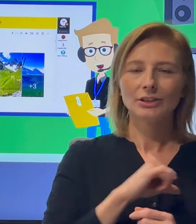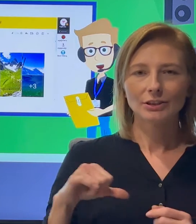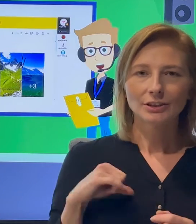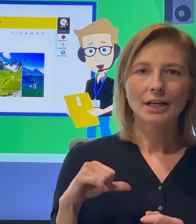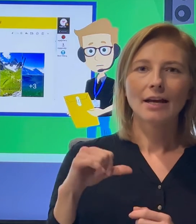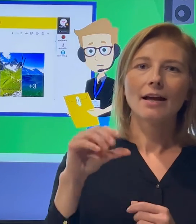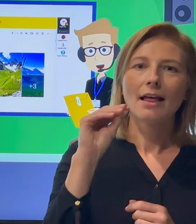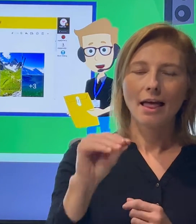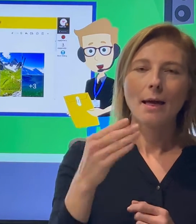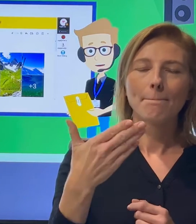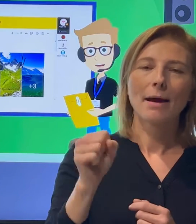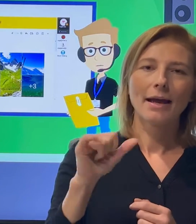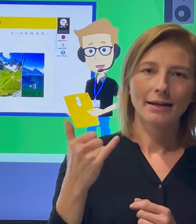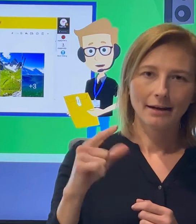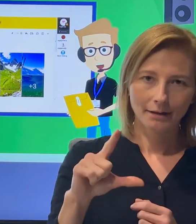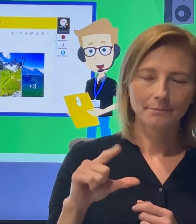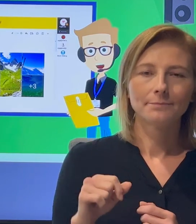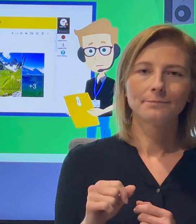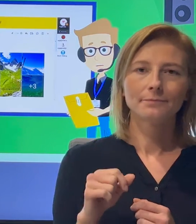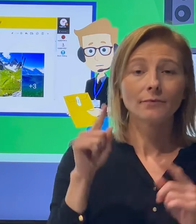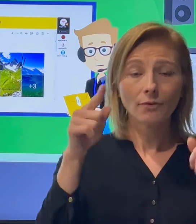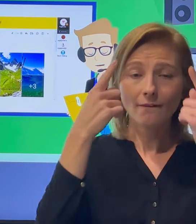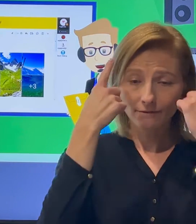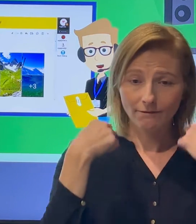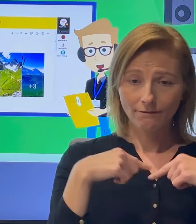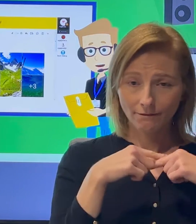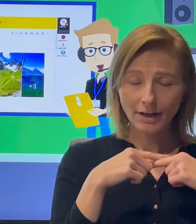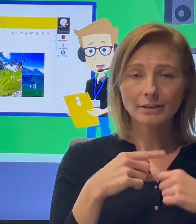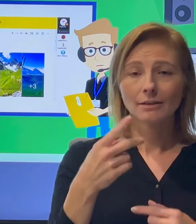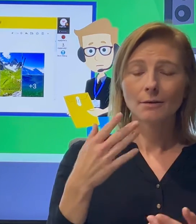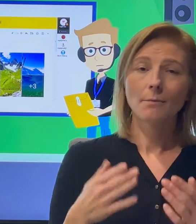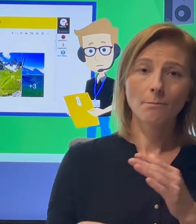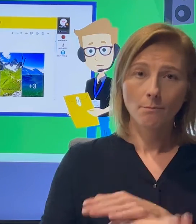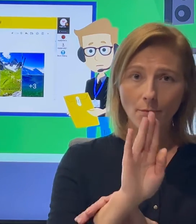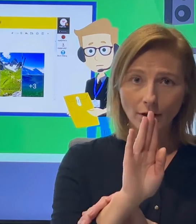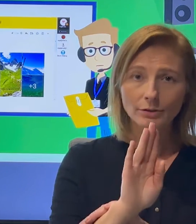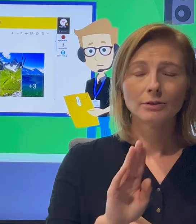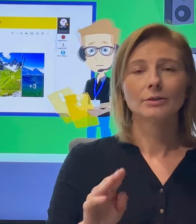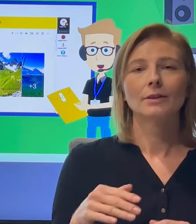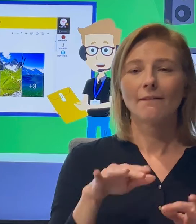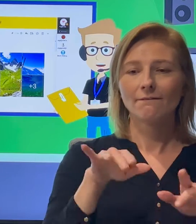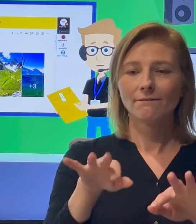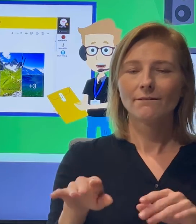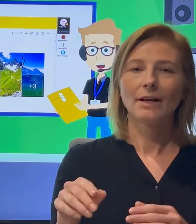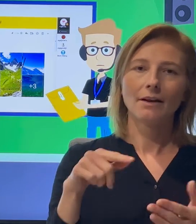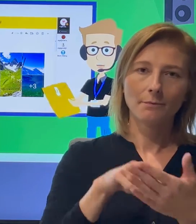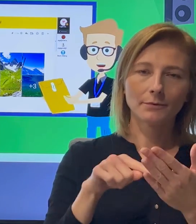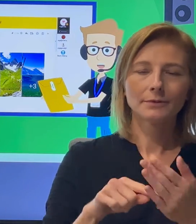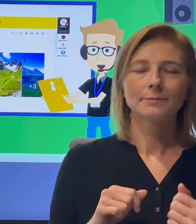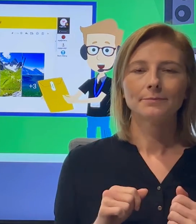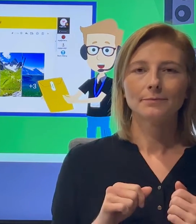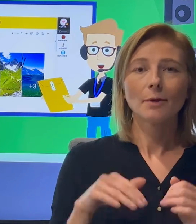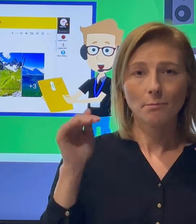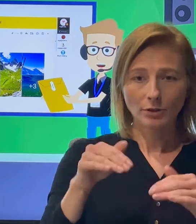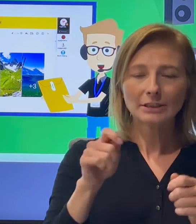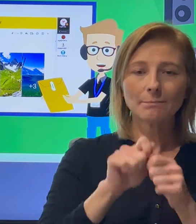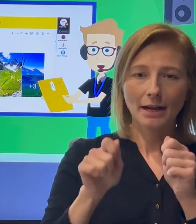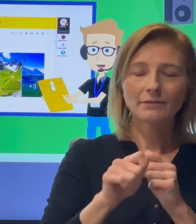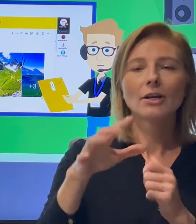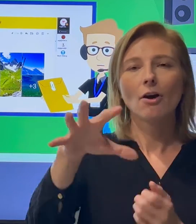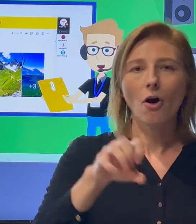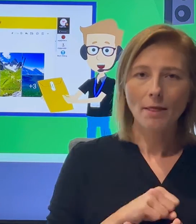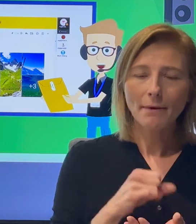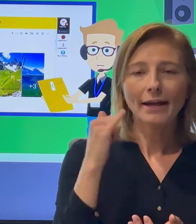Po zalogowaniu, zależnie od interfejsu Twojej poczty, pojawi się wiele funkcji. Możesz sprawdzać swoje wysłane i